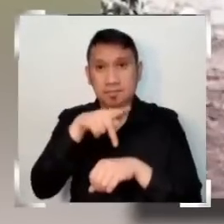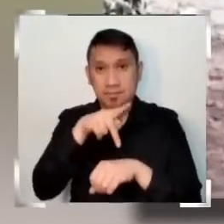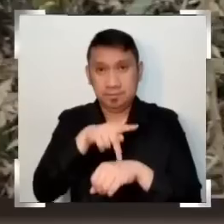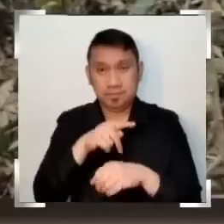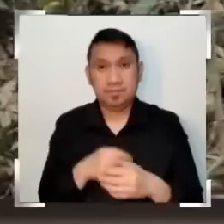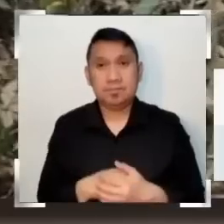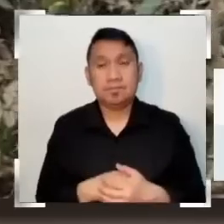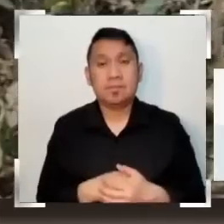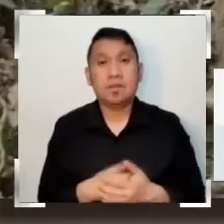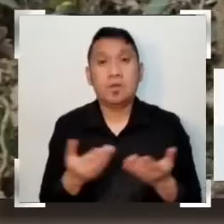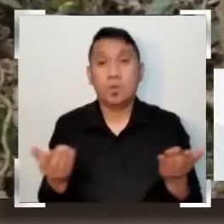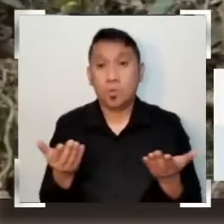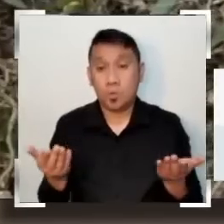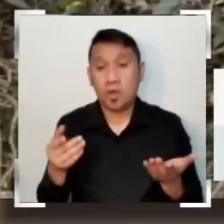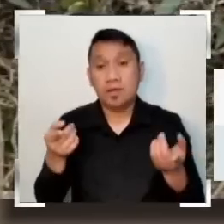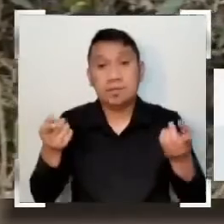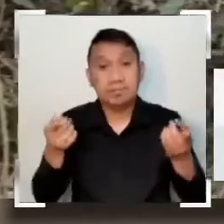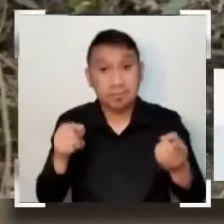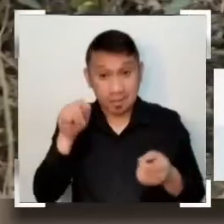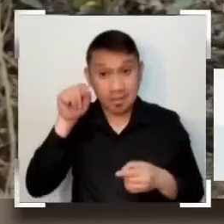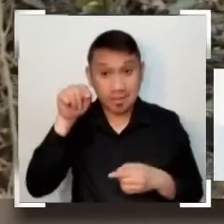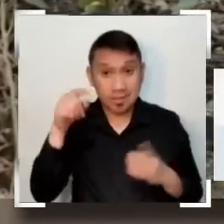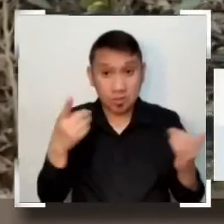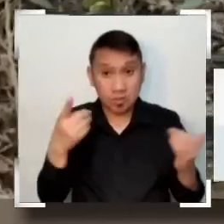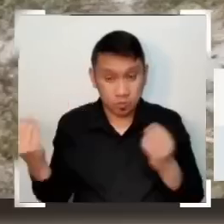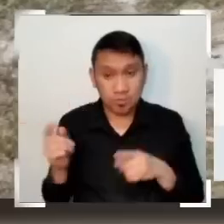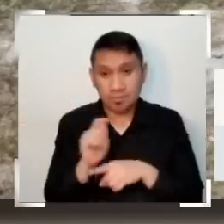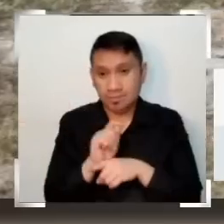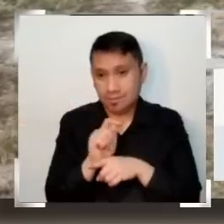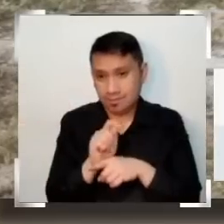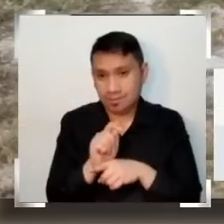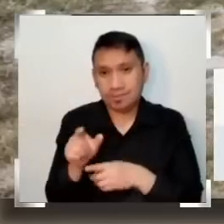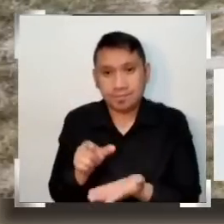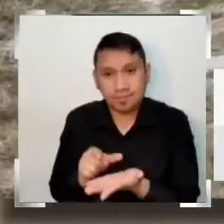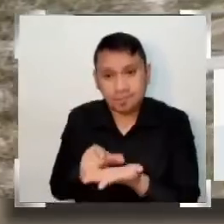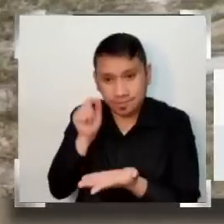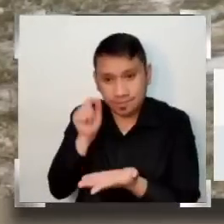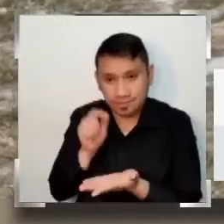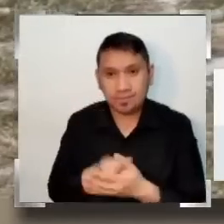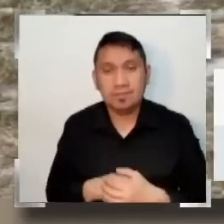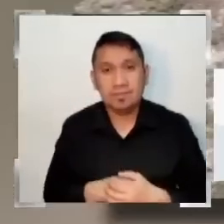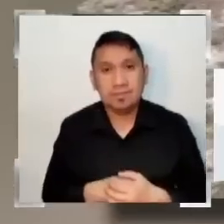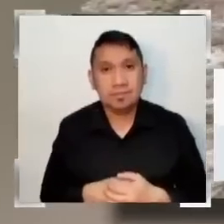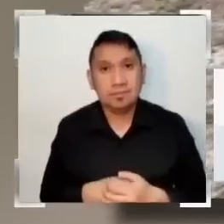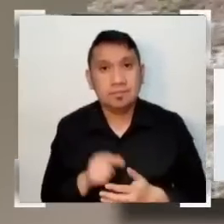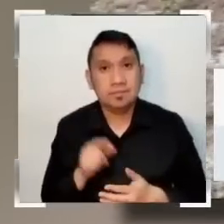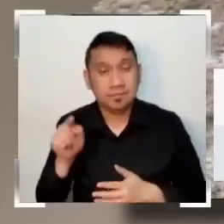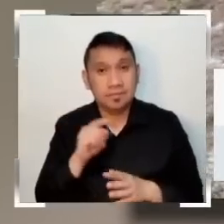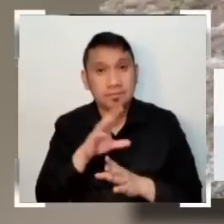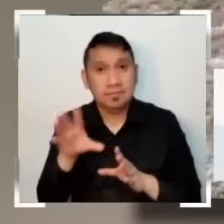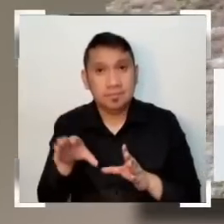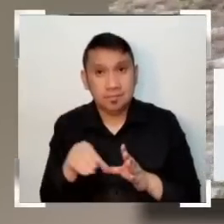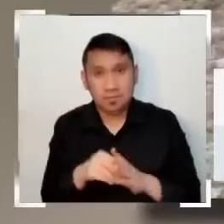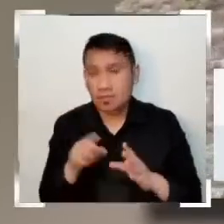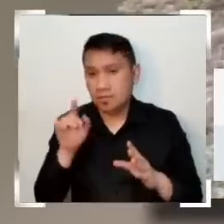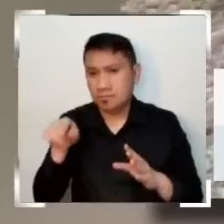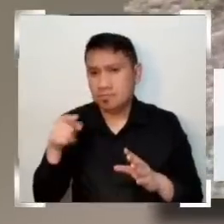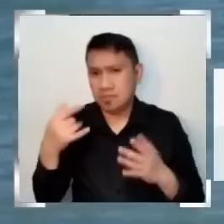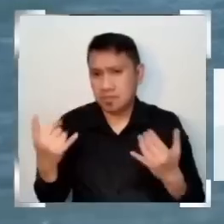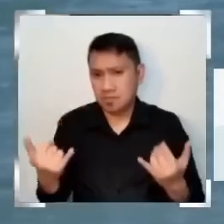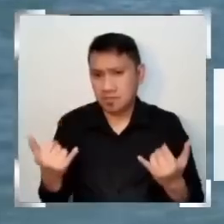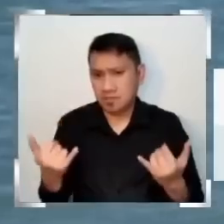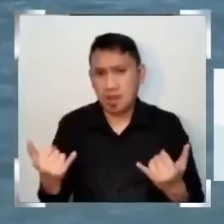Capas, Tarlac. Bahagi ito ng Balikatan 2023 na sinasabing pinakamalaking balikatan exercise sa